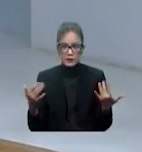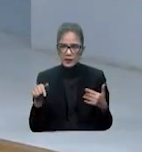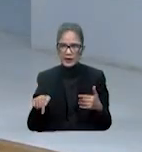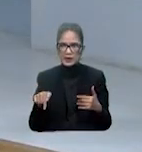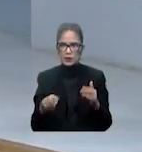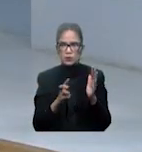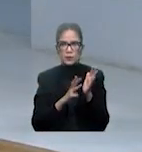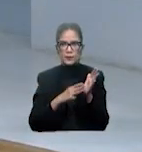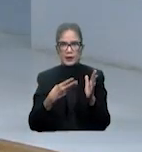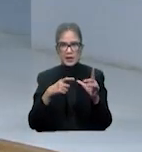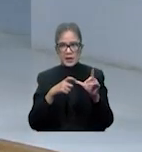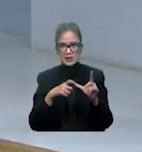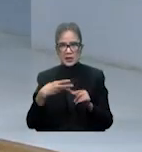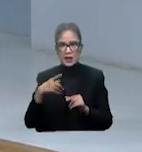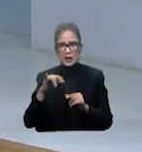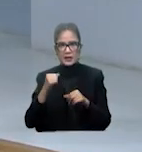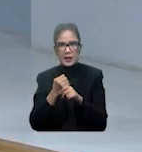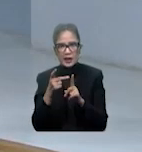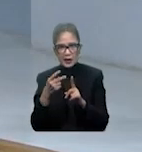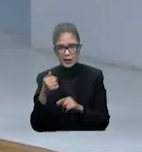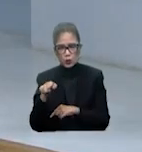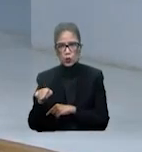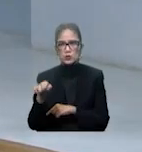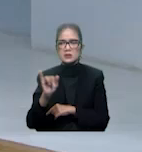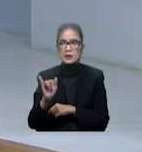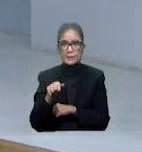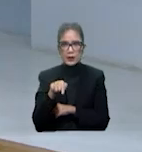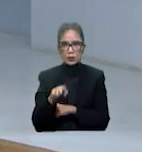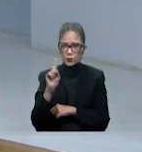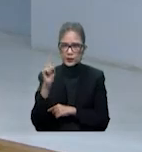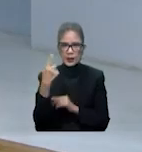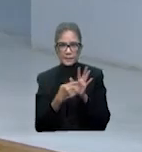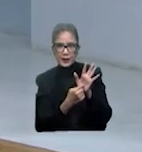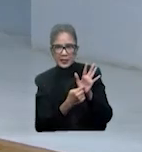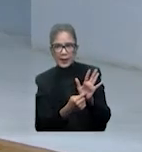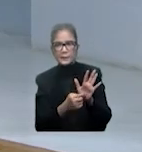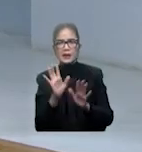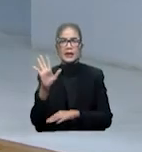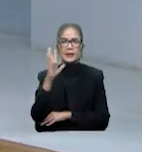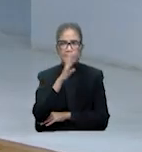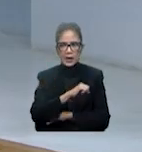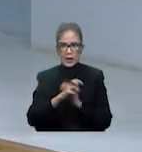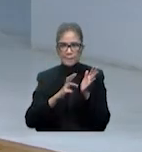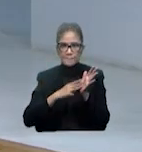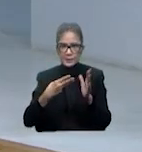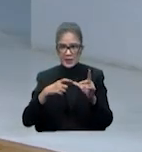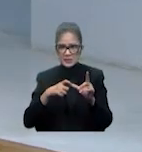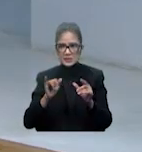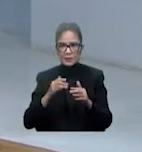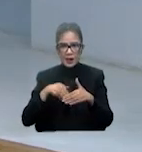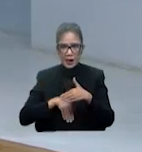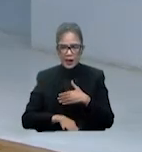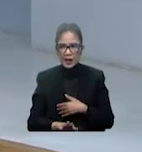Reinders diprediksi akan melakoni debutnya dengan memperkuat skuad Garuda malam nanti. Wes Victor Joseph Hilgers lahir di